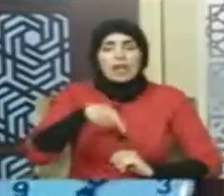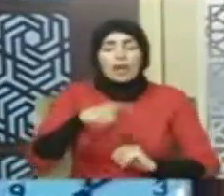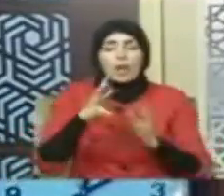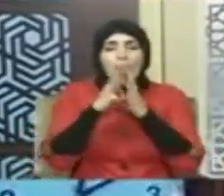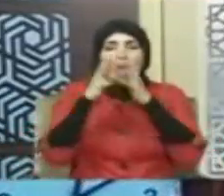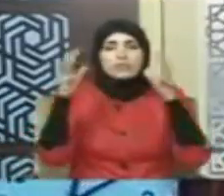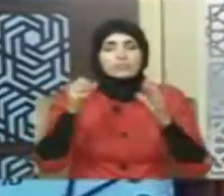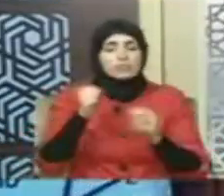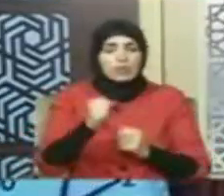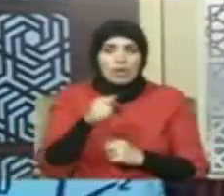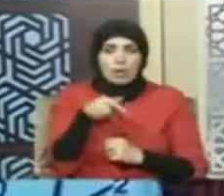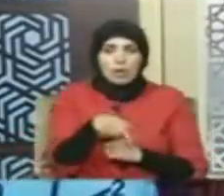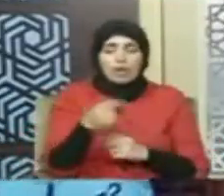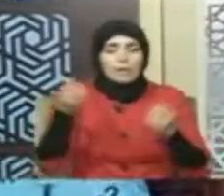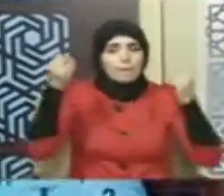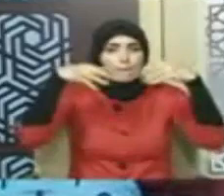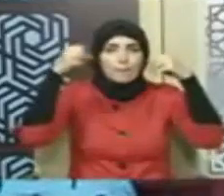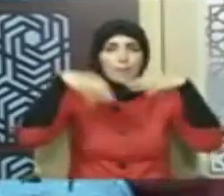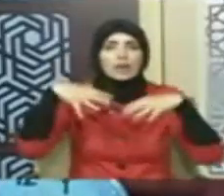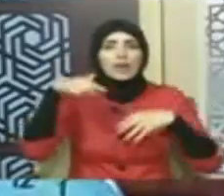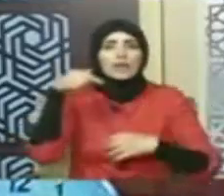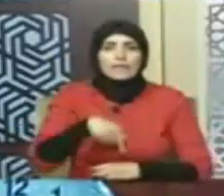عظمتها وبركتها.